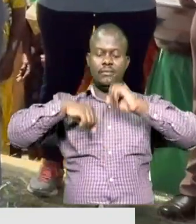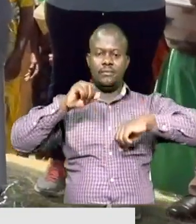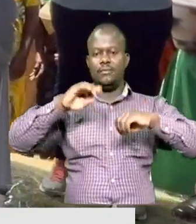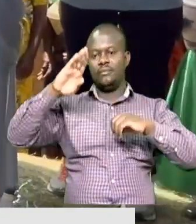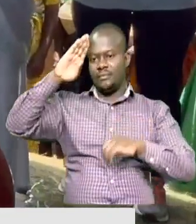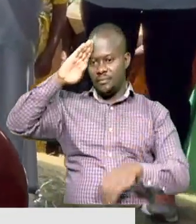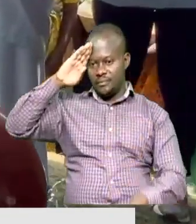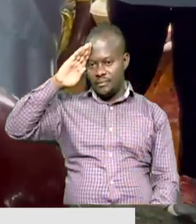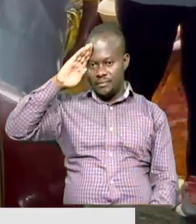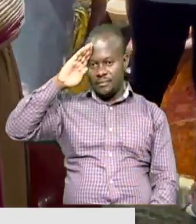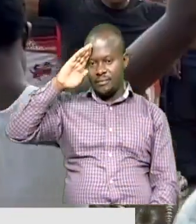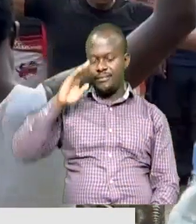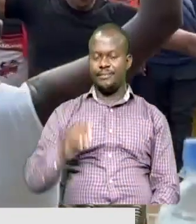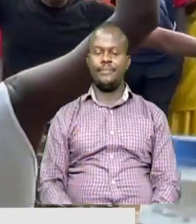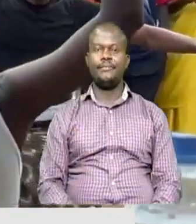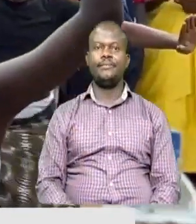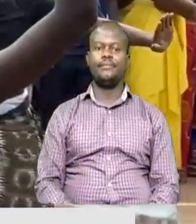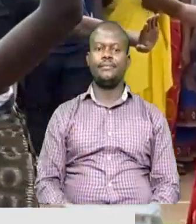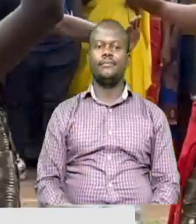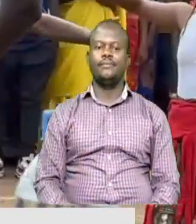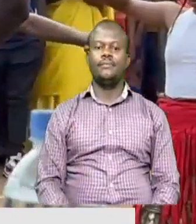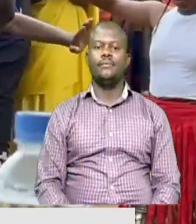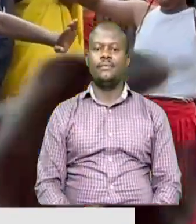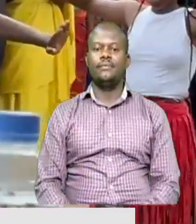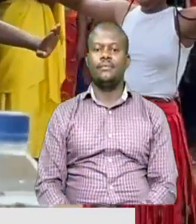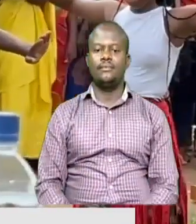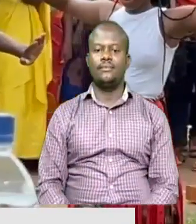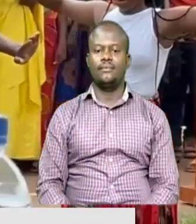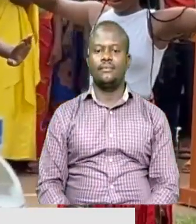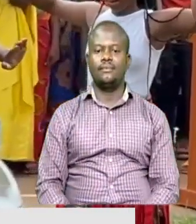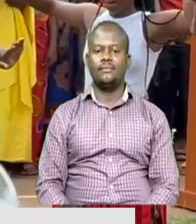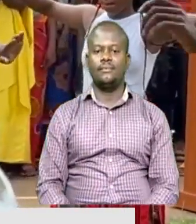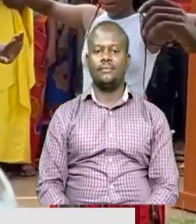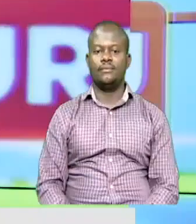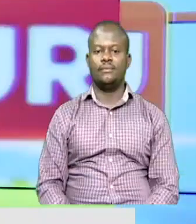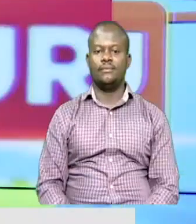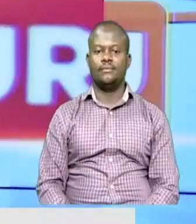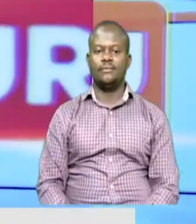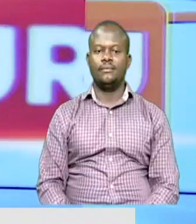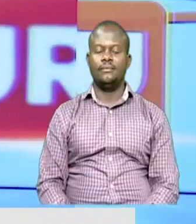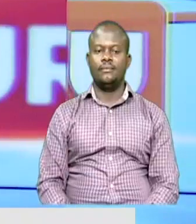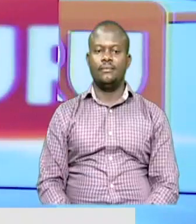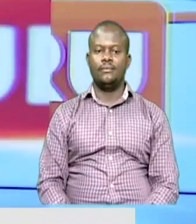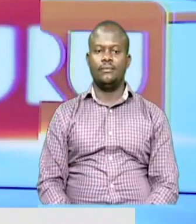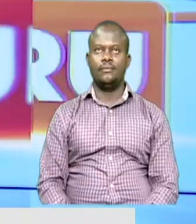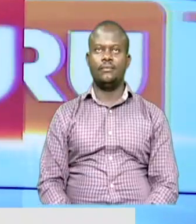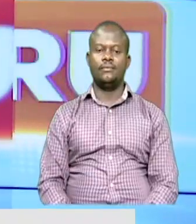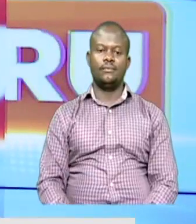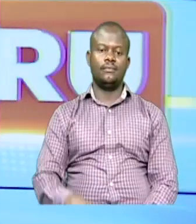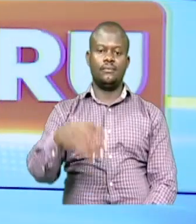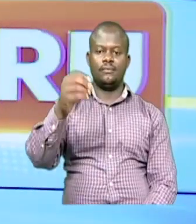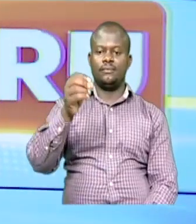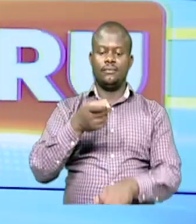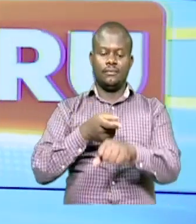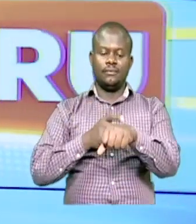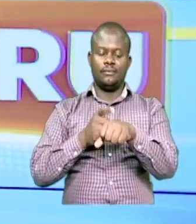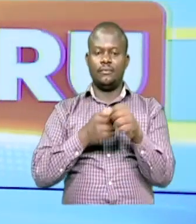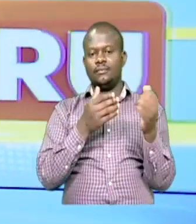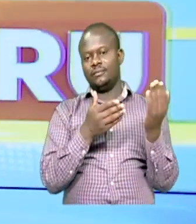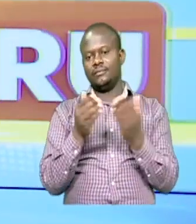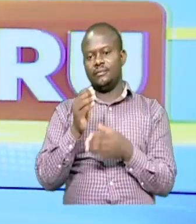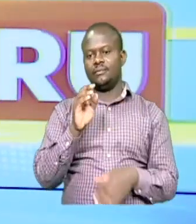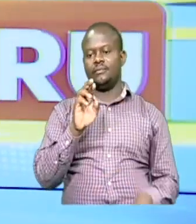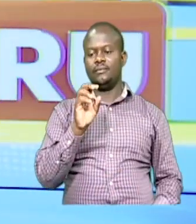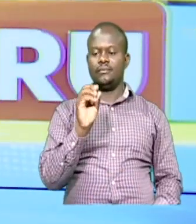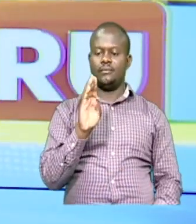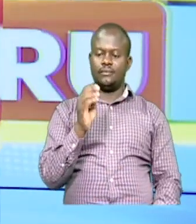polisi. Theogene Twibanire i Bukure mu karere ka Gicumbi. Twerekeze i Musanze, noneho twakira mugenzi wacu Robert